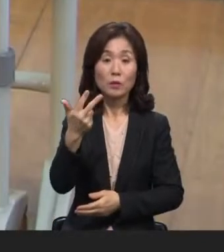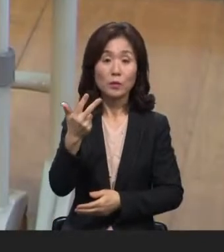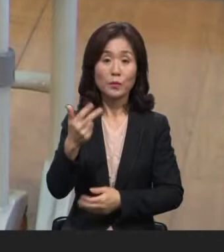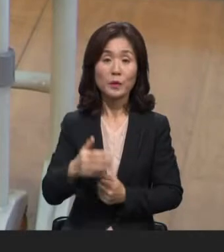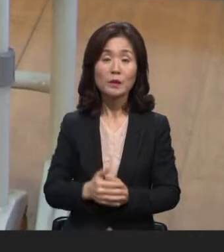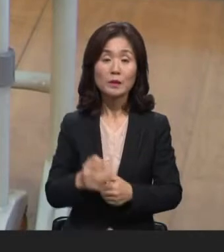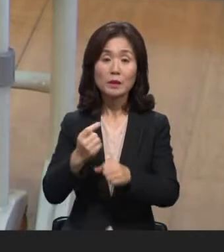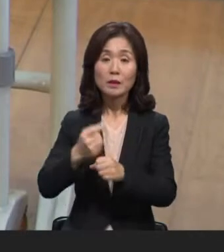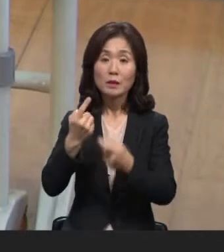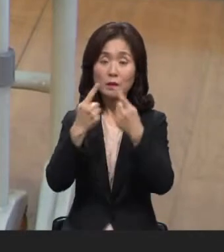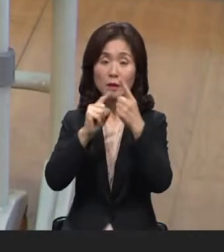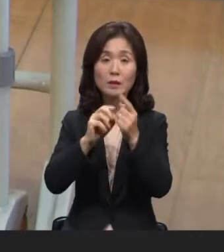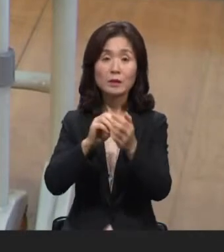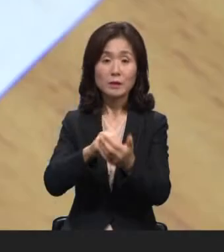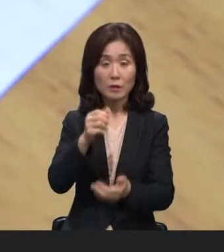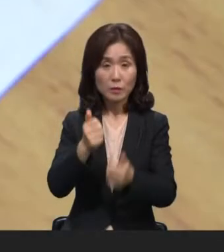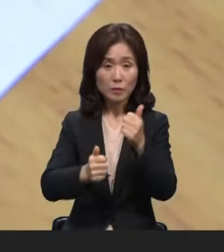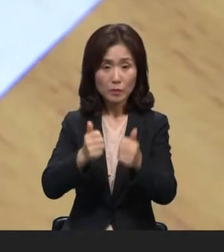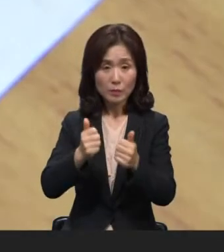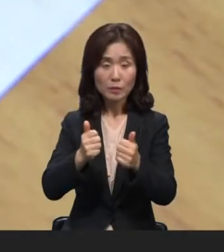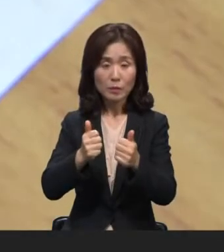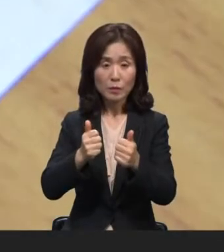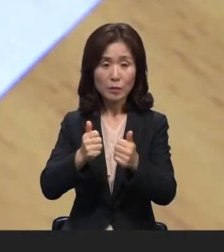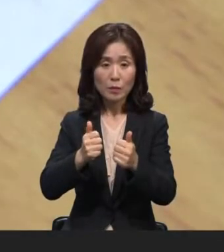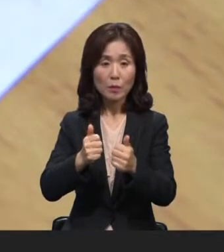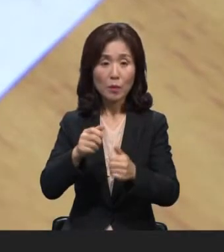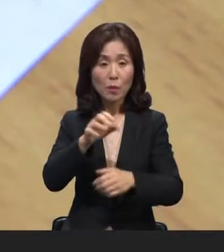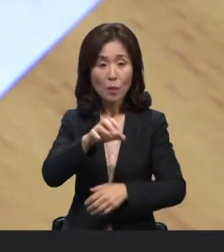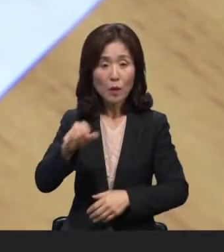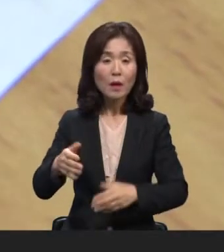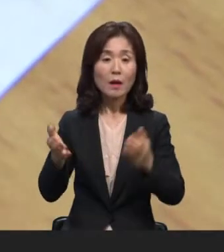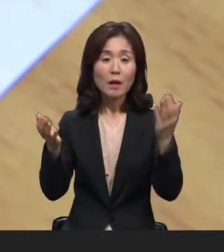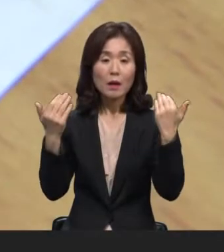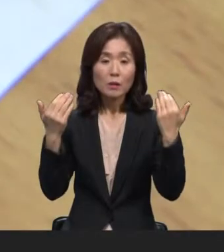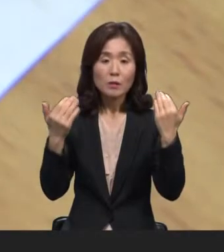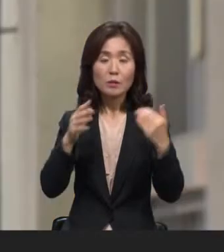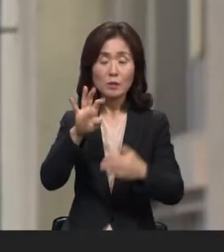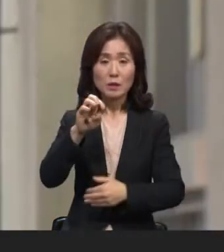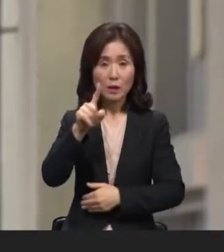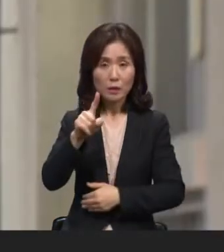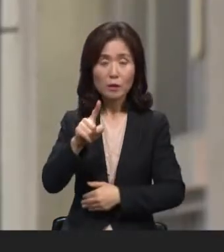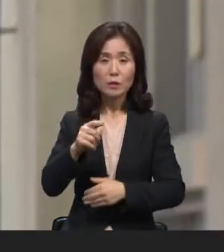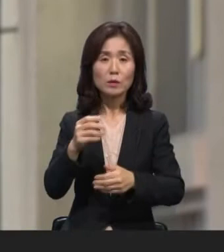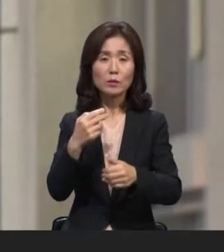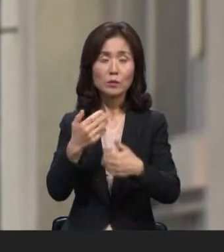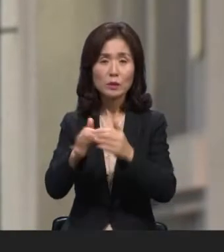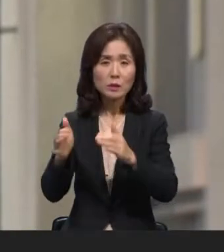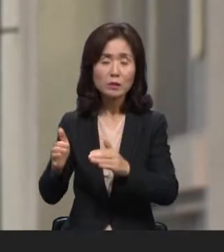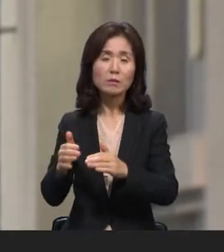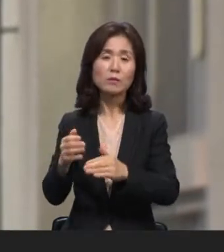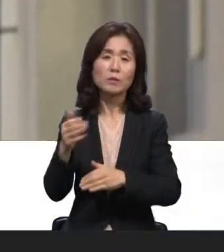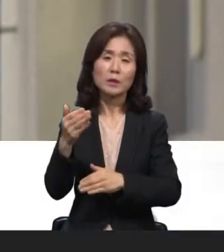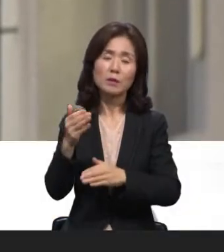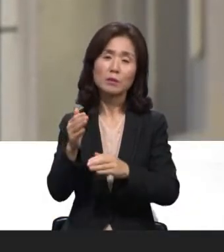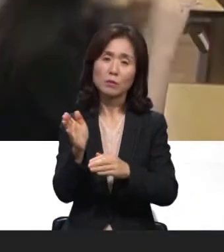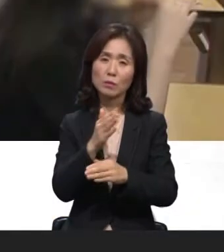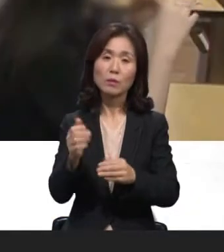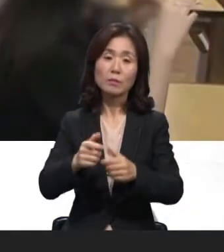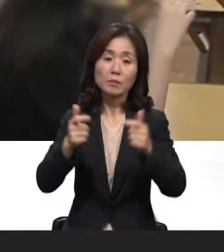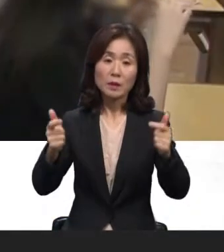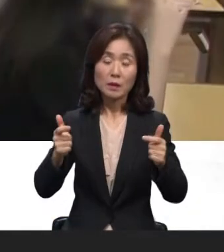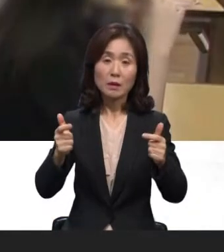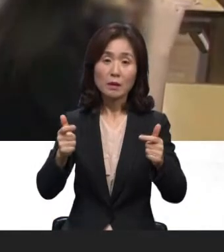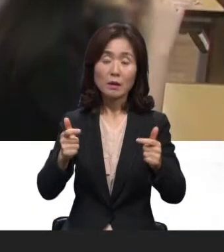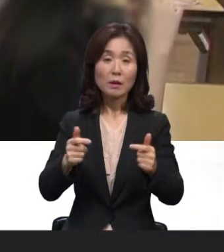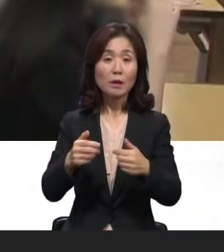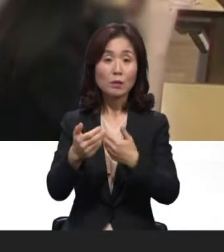지난해 수능보다 학교는 41 곳 교실은 900 80 곳이 들었습니다 거리 두기 위해 한 교실에 들어가는 인원을 지난해